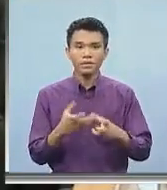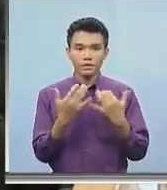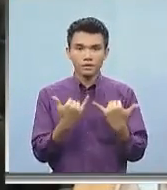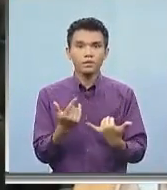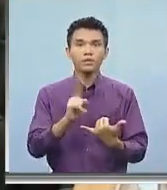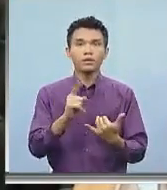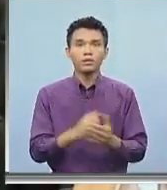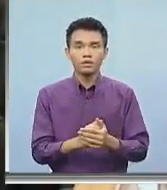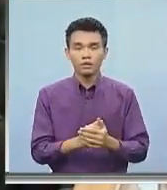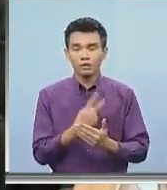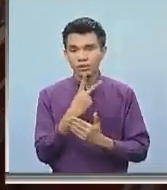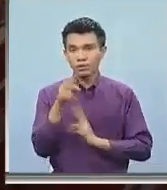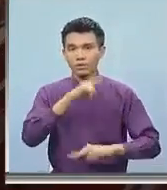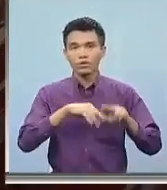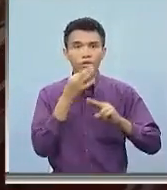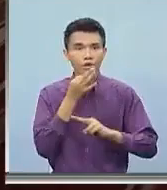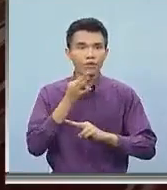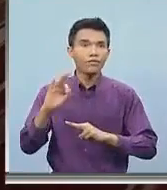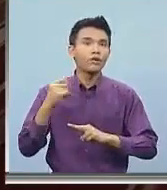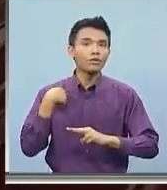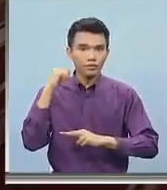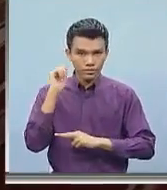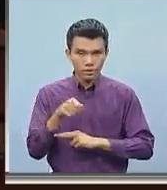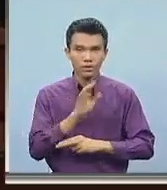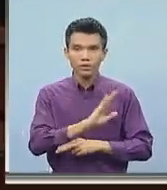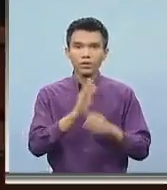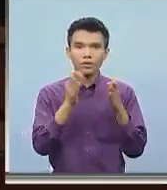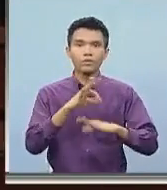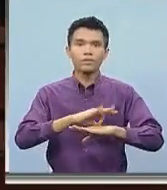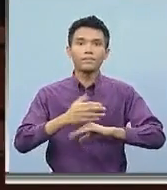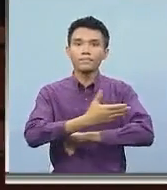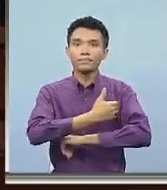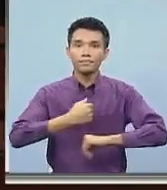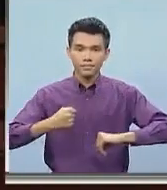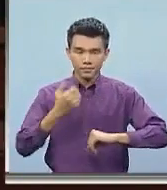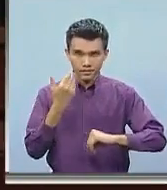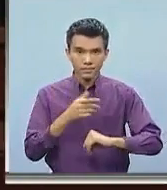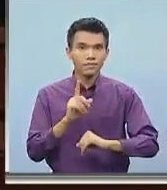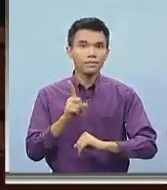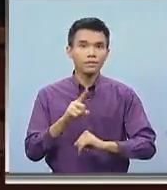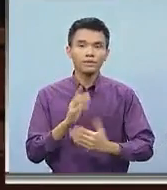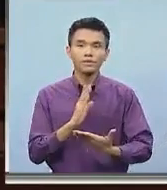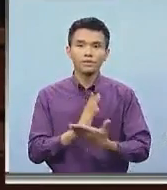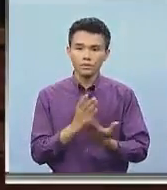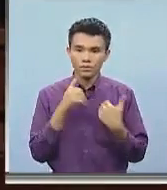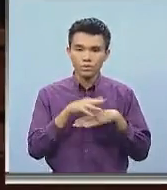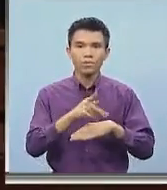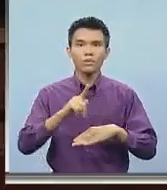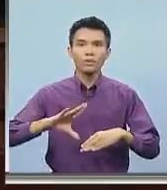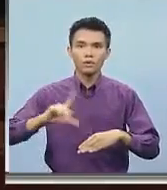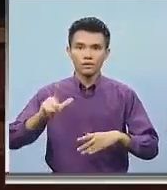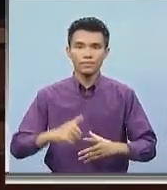เร่งจัดทำสำนวนส่งฟ้องศาลฎีกาแผนกคดีอาญาของผู้ดำรงตำแหน่งทางการเมืองหลังจากได้ข้อยุติร่วมกับปปชเรียบร้อย